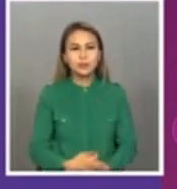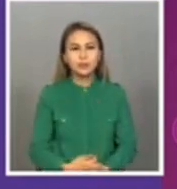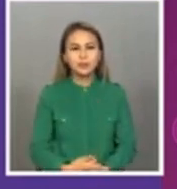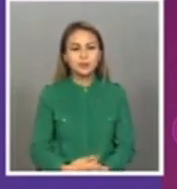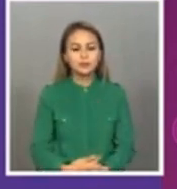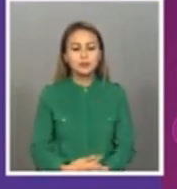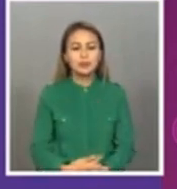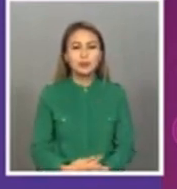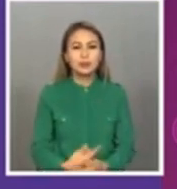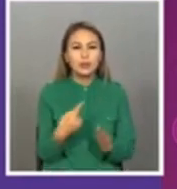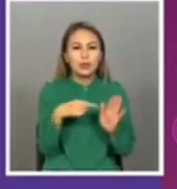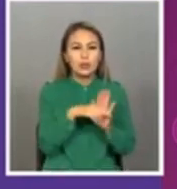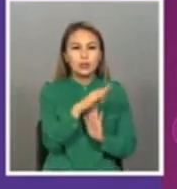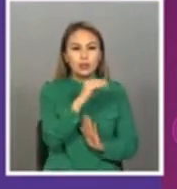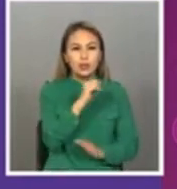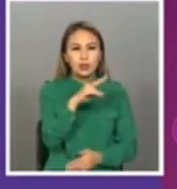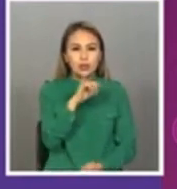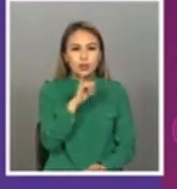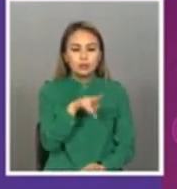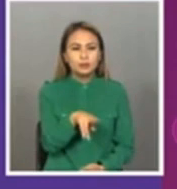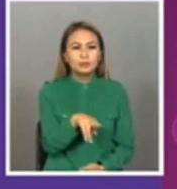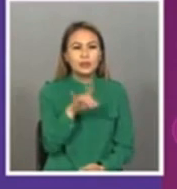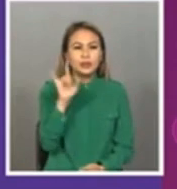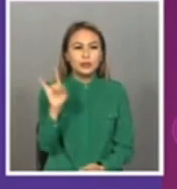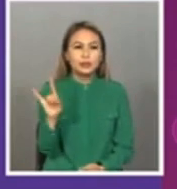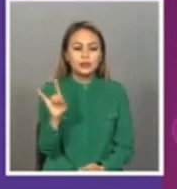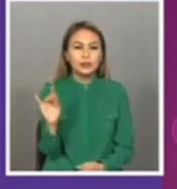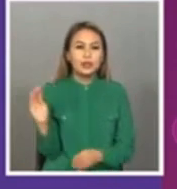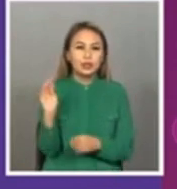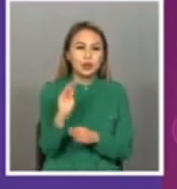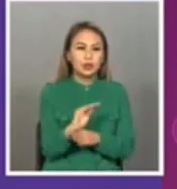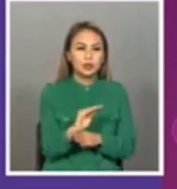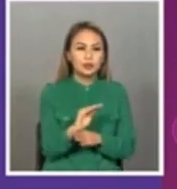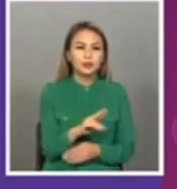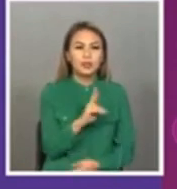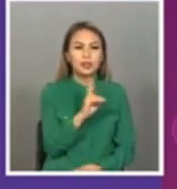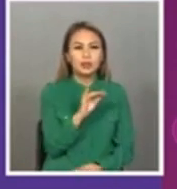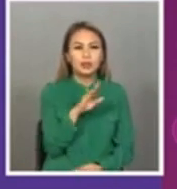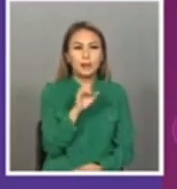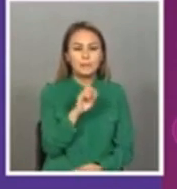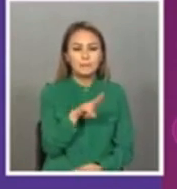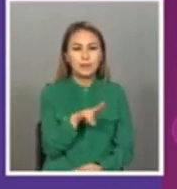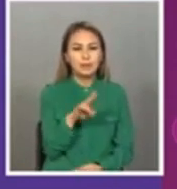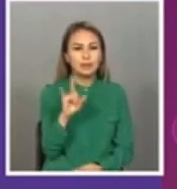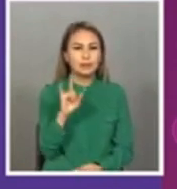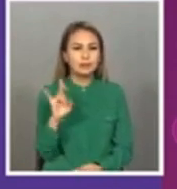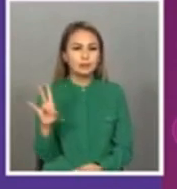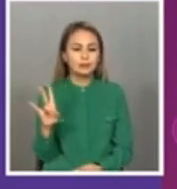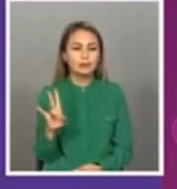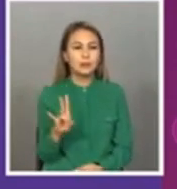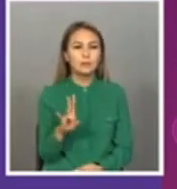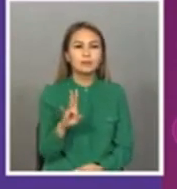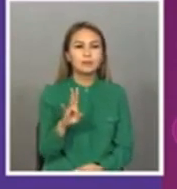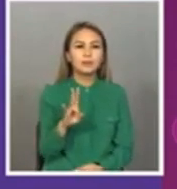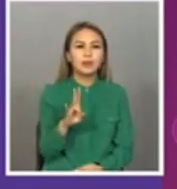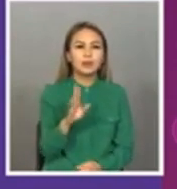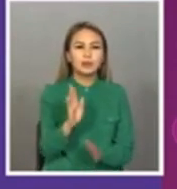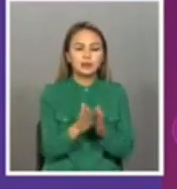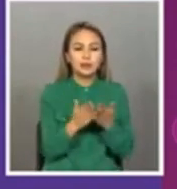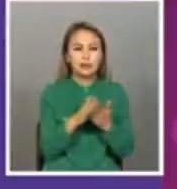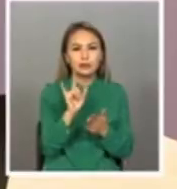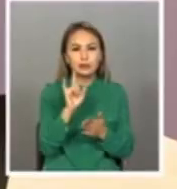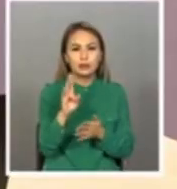Түбірі – жауап. Ы – жалғау. Кітабын түбірі – кітап, ын –